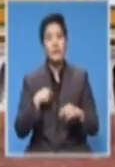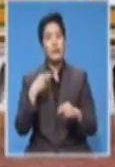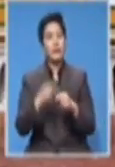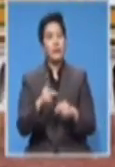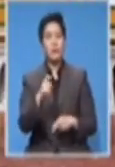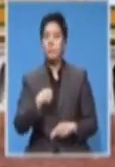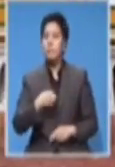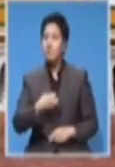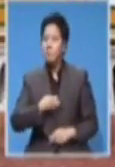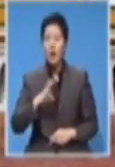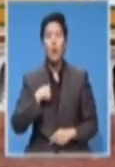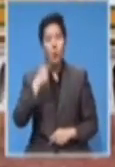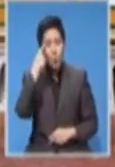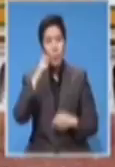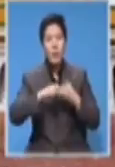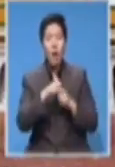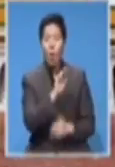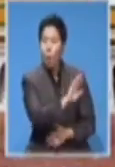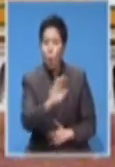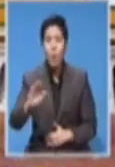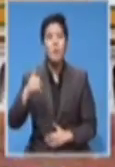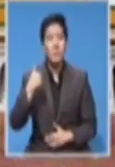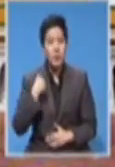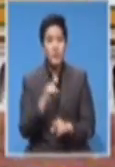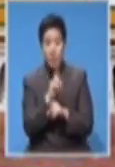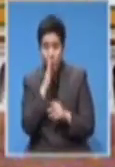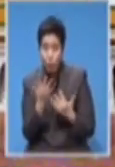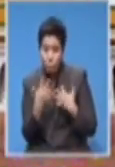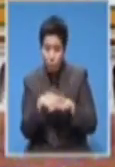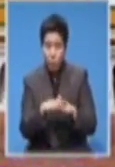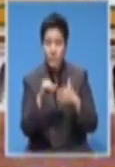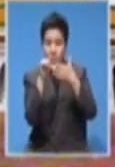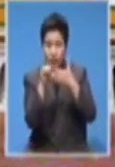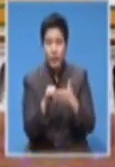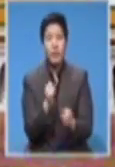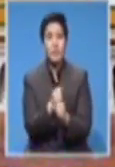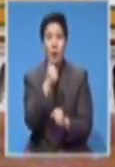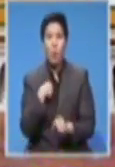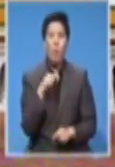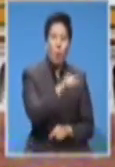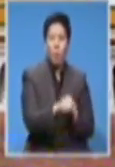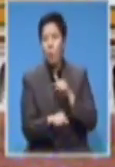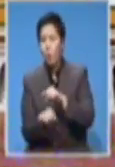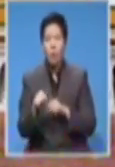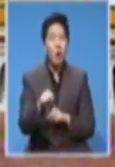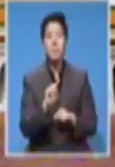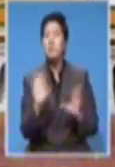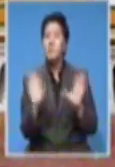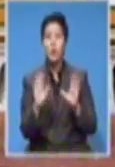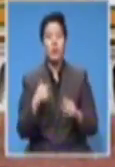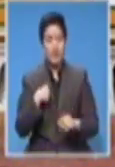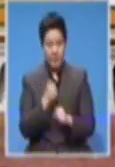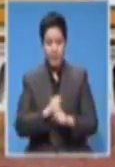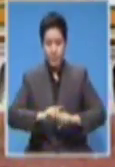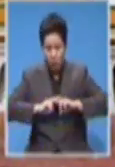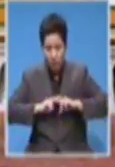ญหามันมีทุกประเทศนั่นแหละนะถ้าเราร่วมมือกันทำร่วมกันแก้มันก็ได้นะครับแล้วก็ไม่ไปโทษกันไปกันมานะครับ เราก็ทำหน้าที่ของเราให้ดี